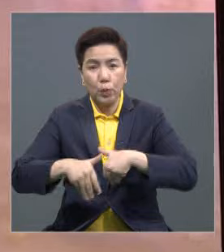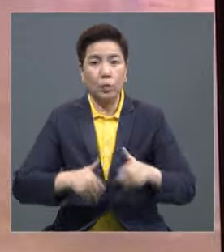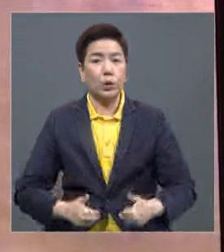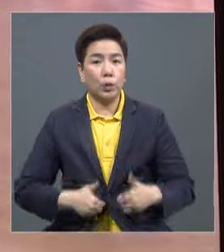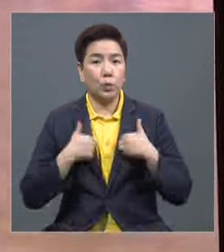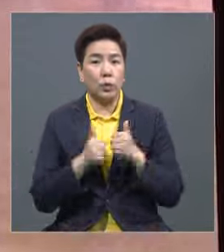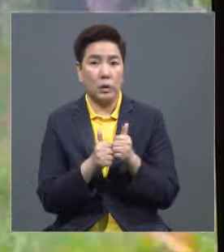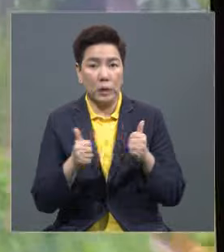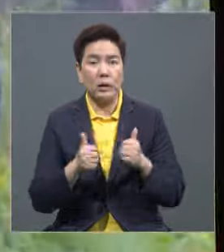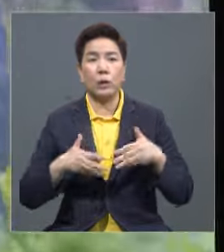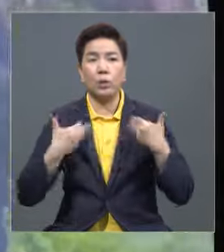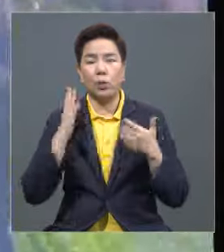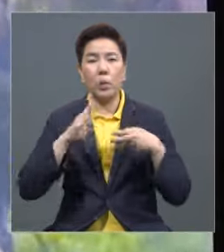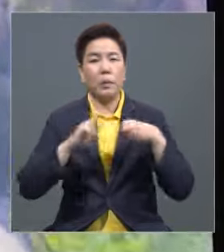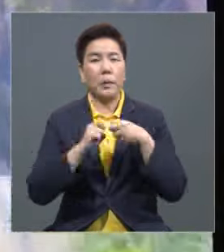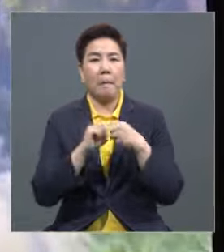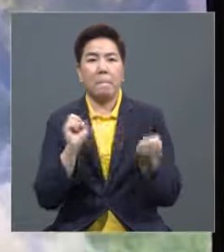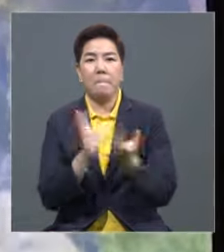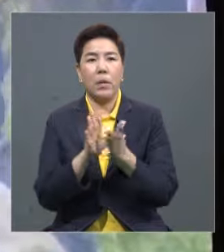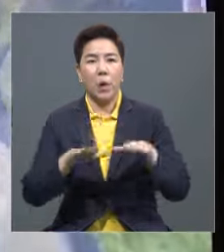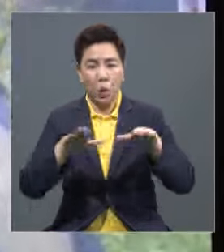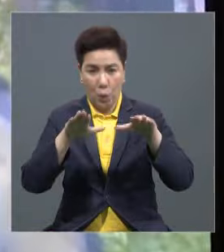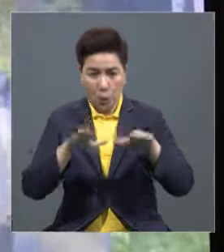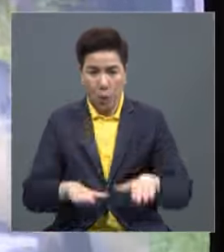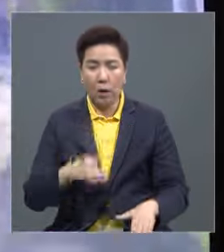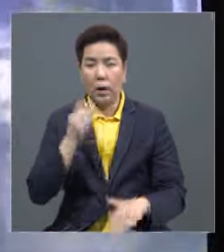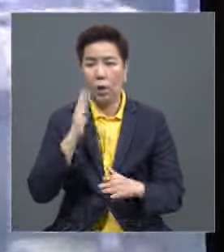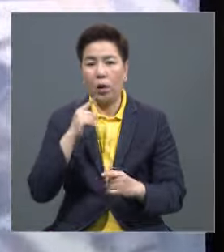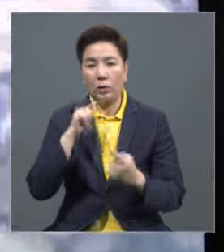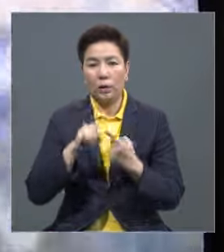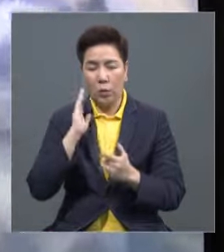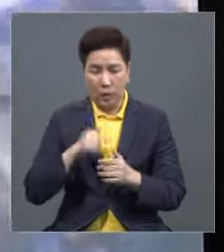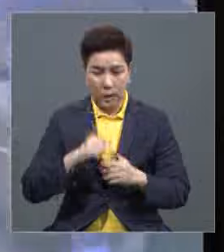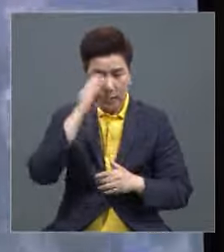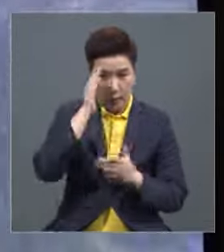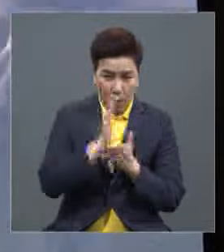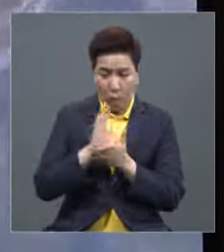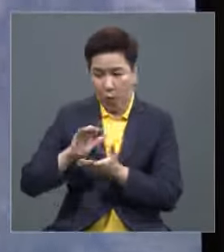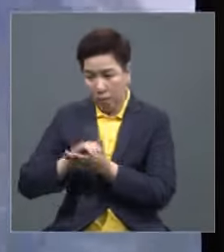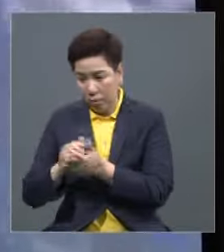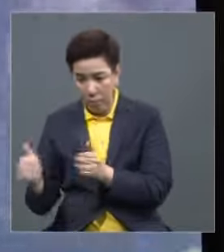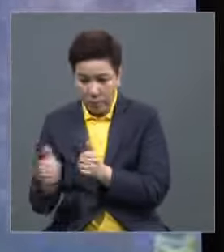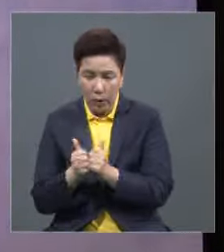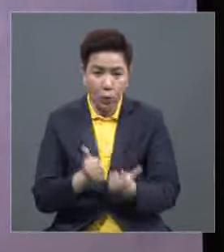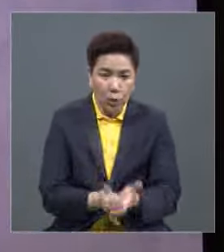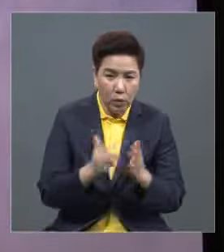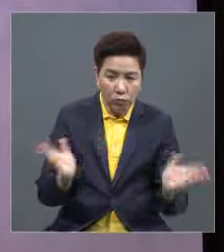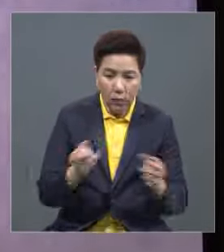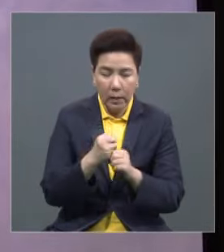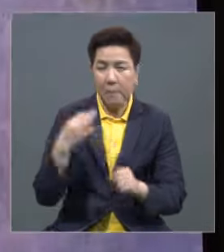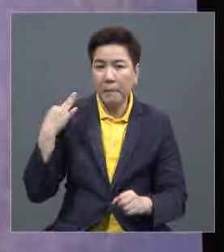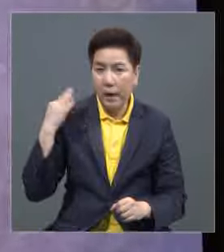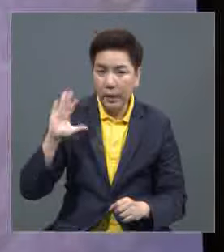ดีเรื่องความไม่สงบก็จะลดลงพร้อมเสนอให้คู่สมรสของเจ้าหน้าที่เข้ามีส่วนร่วมในการพัฒนาพื้นที่ทำำจิต